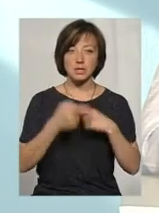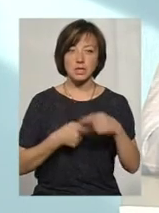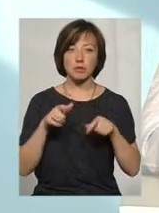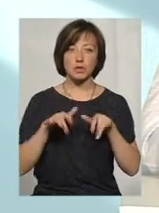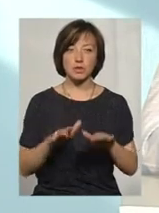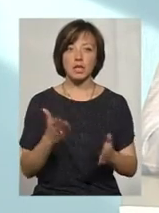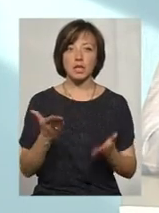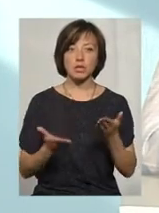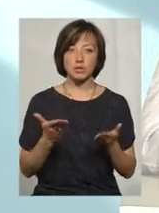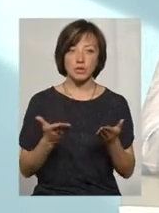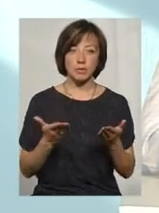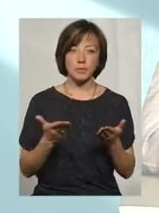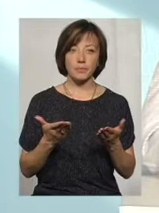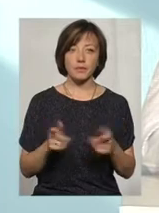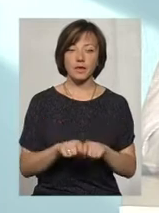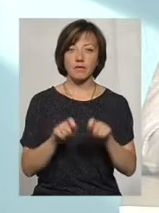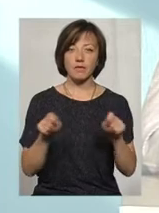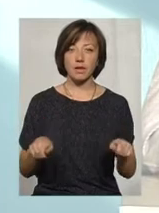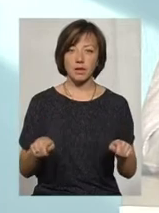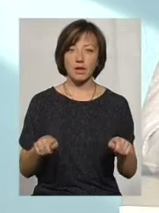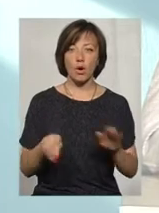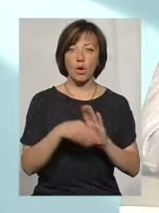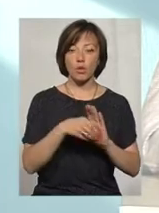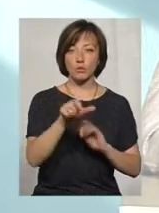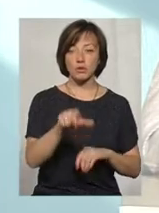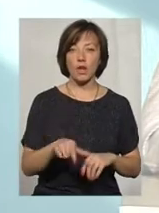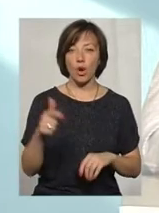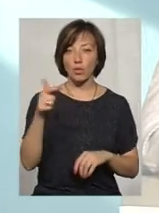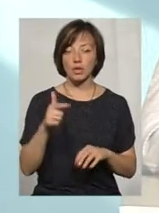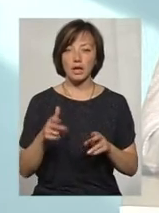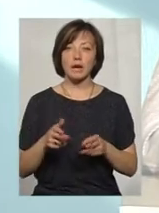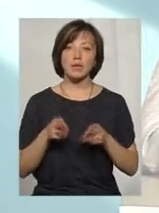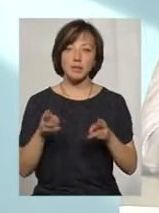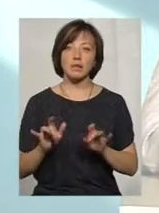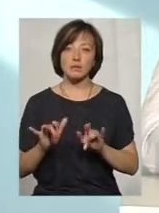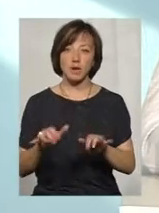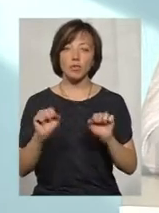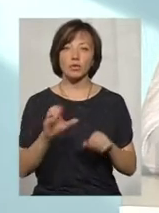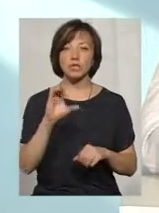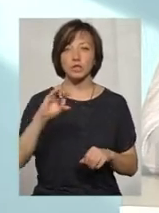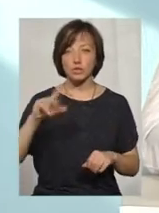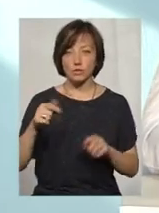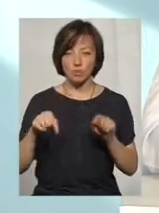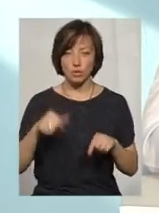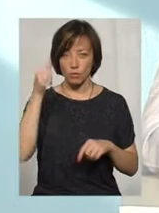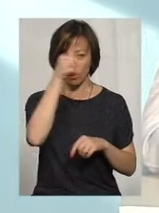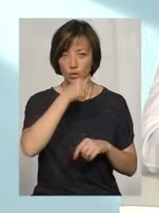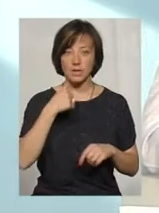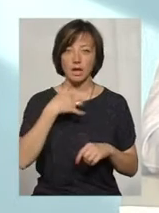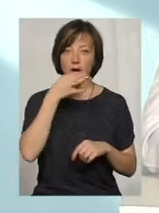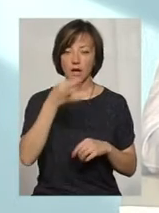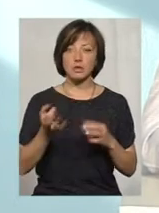тому, якщо викрито корупціонера в грудні місяці, то кримінальне провадження може піти і в січні поточного року. То я вам кажу,